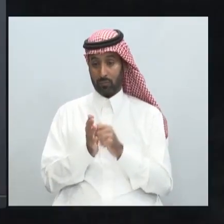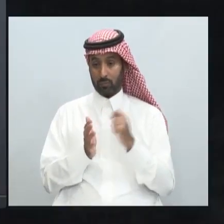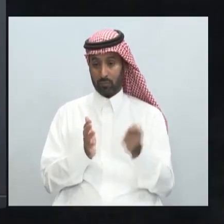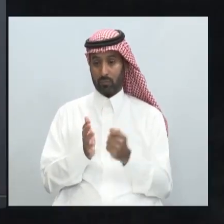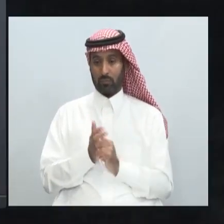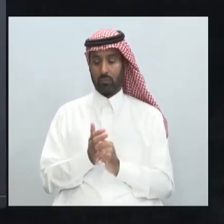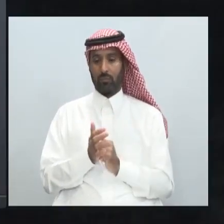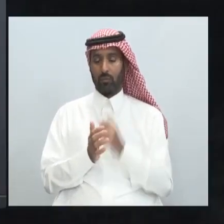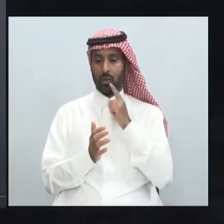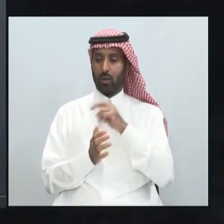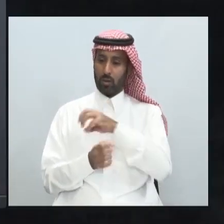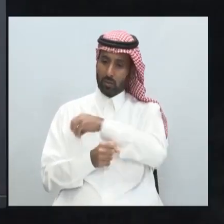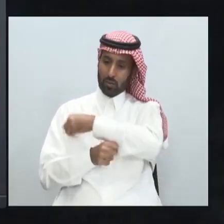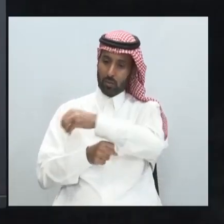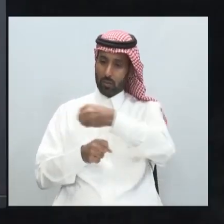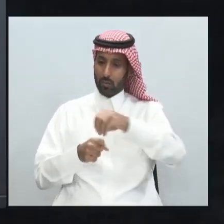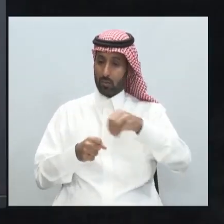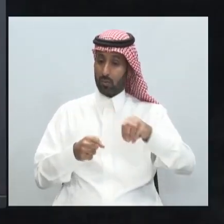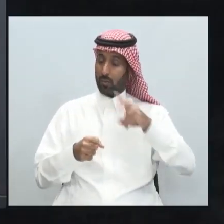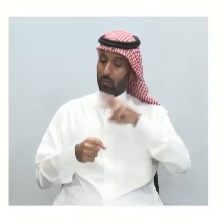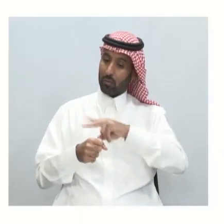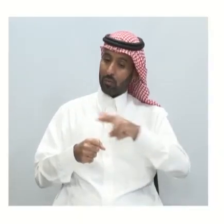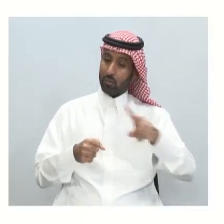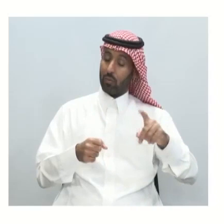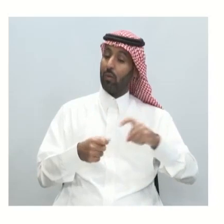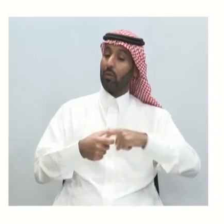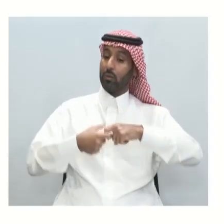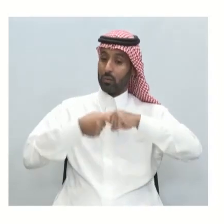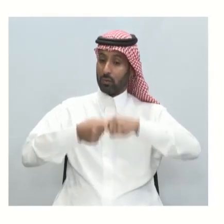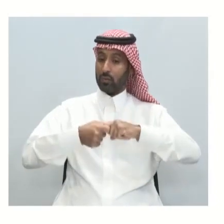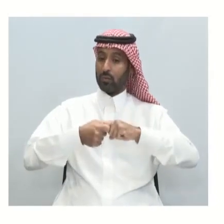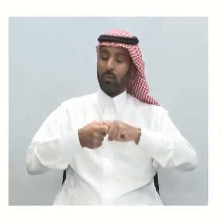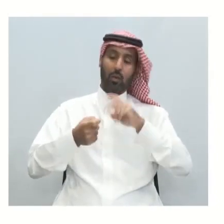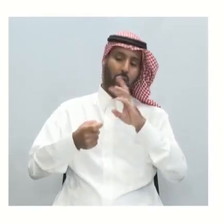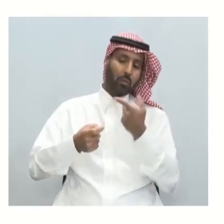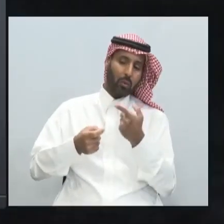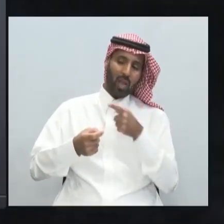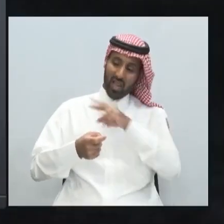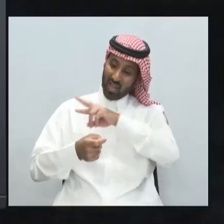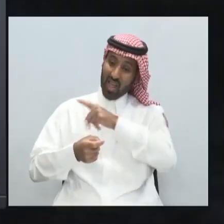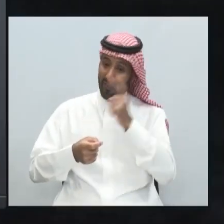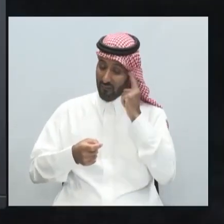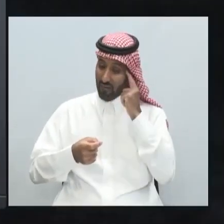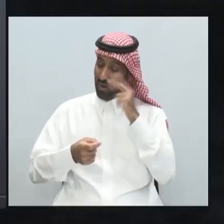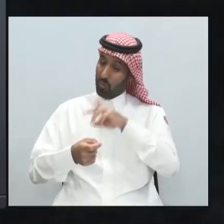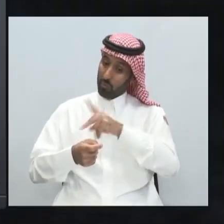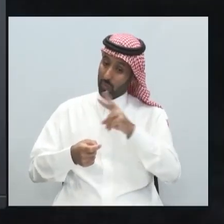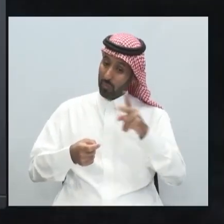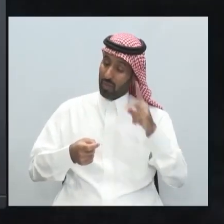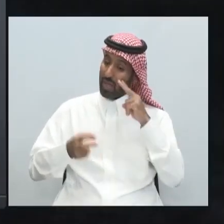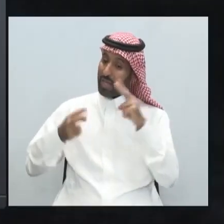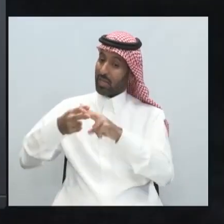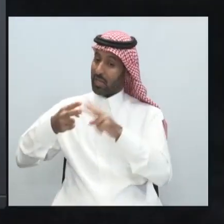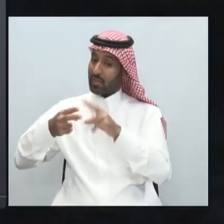منزلي صنف انواع الروابط مستخدما الفرق في الكهروسالبيه ما هي انواع الروابط مستخدمه الفرق